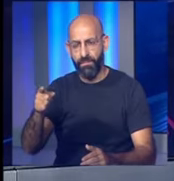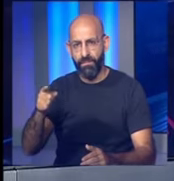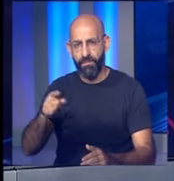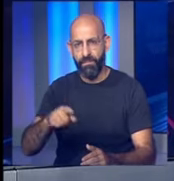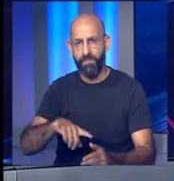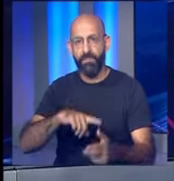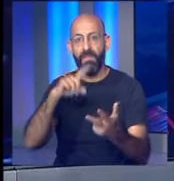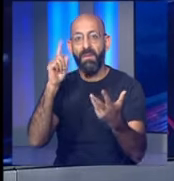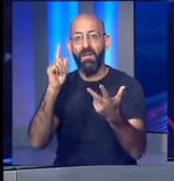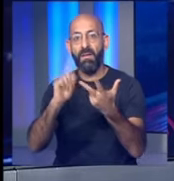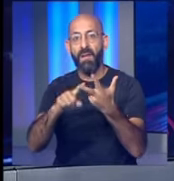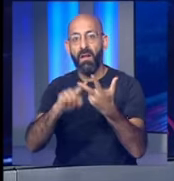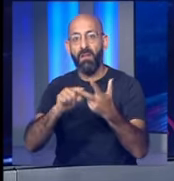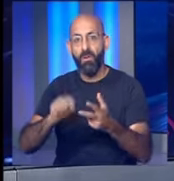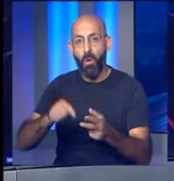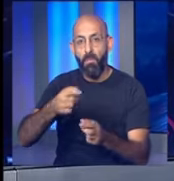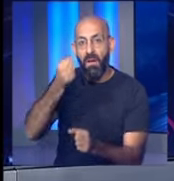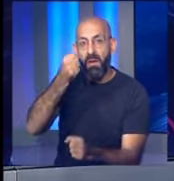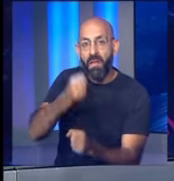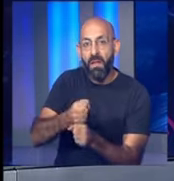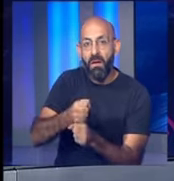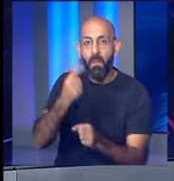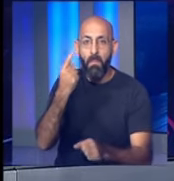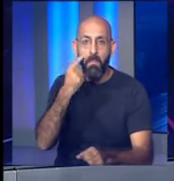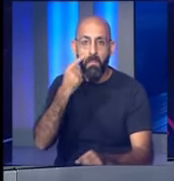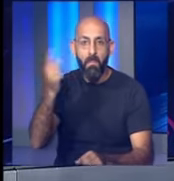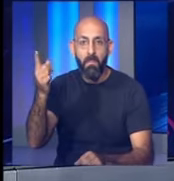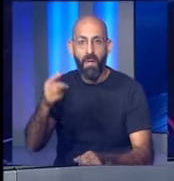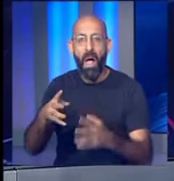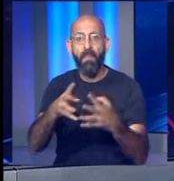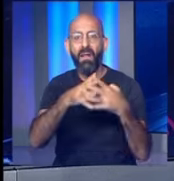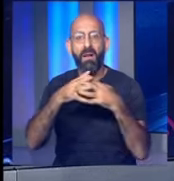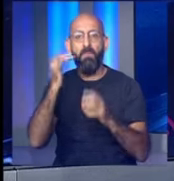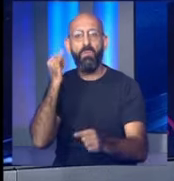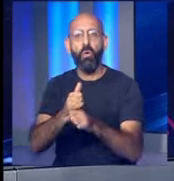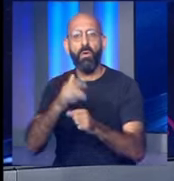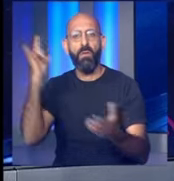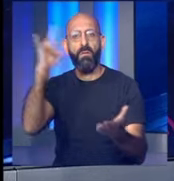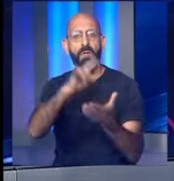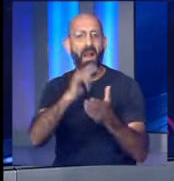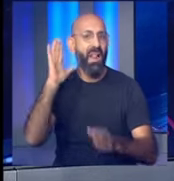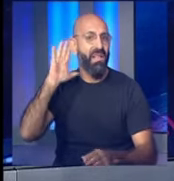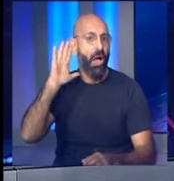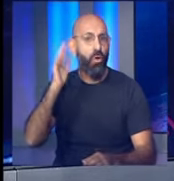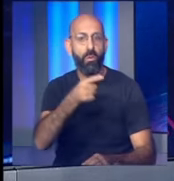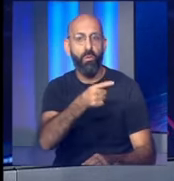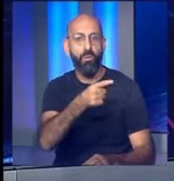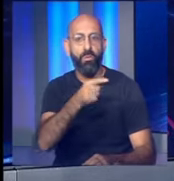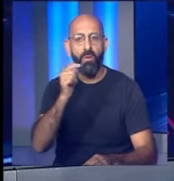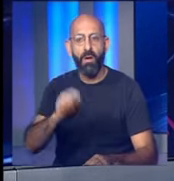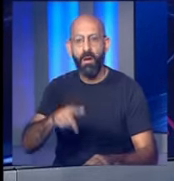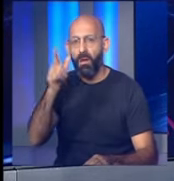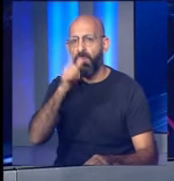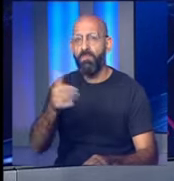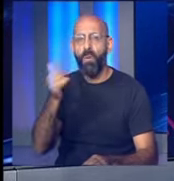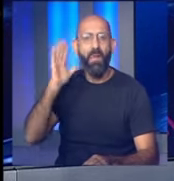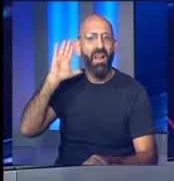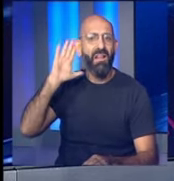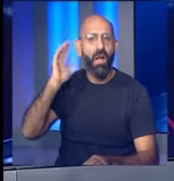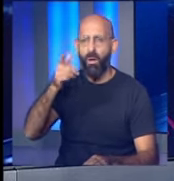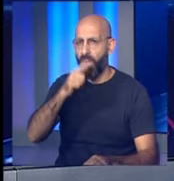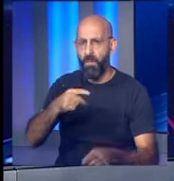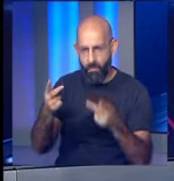من الشهر المقبل. الانتظار كما الأنظار نحو محادثات أوكشتاين اليوم مع بنيامين نتنياهو. الأسوشيتد